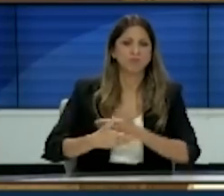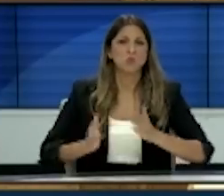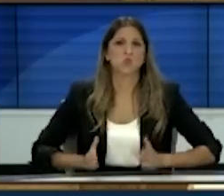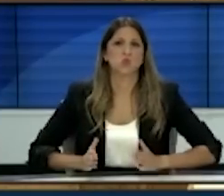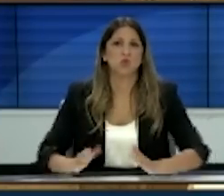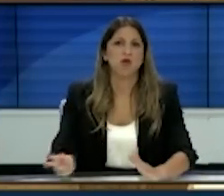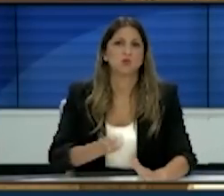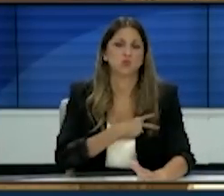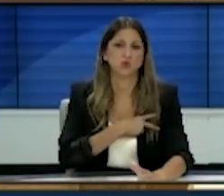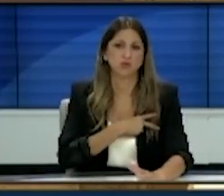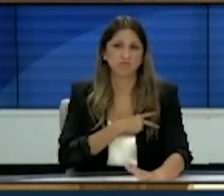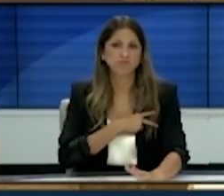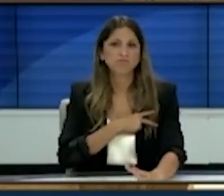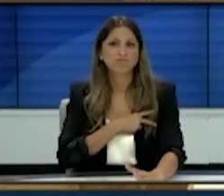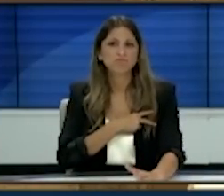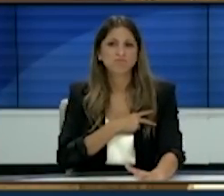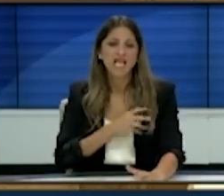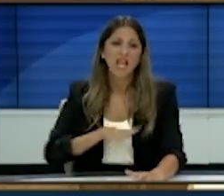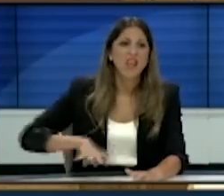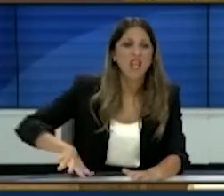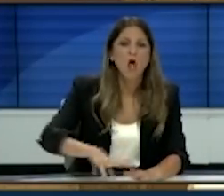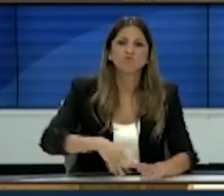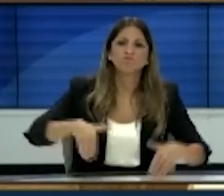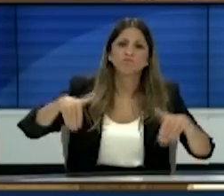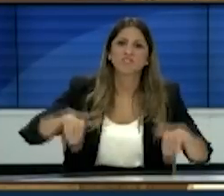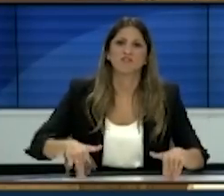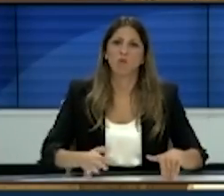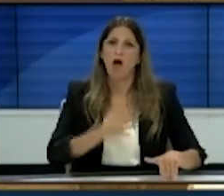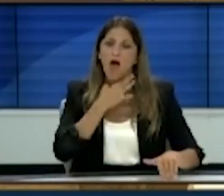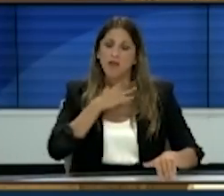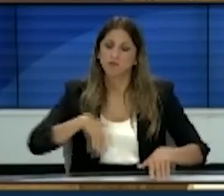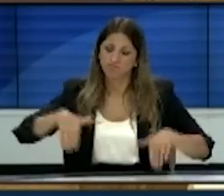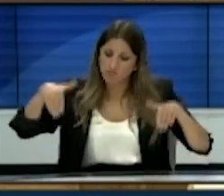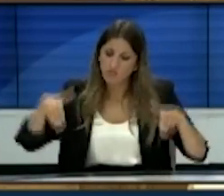για τις λαϊκές, τις πραγματικές, σύγχρονες ανάγκες. Σας ευχαριστώ.